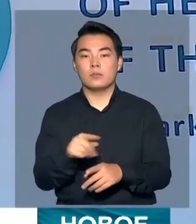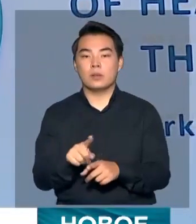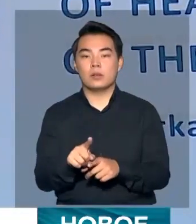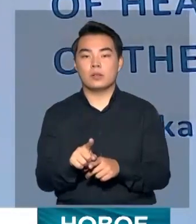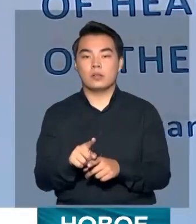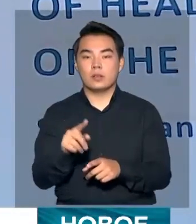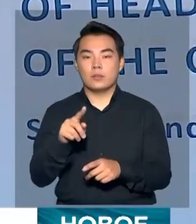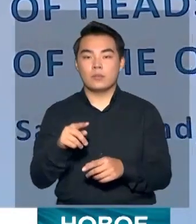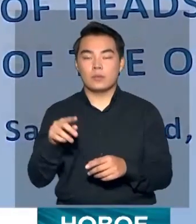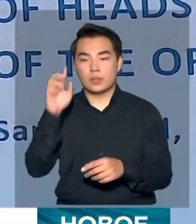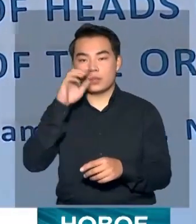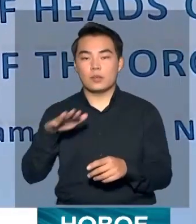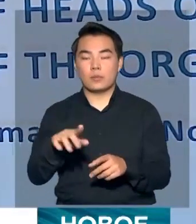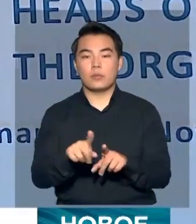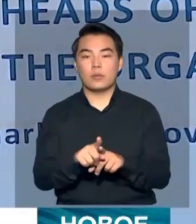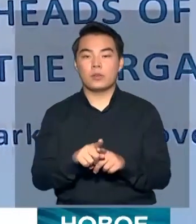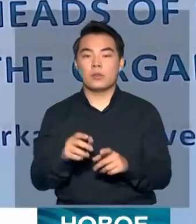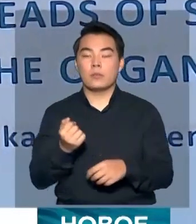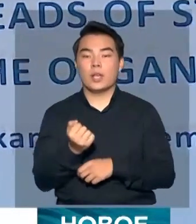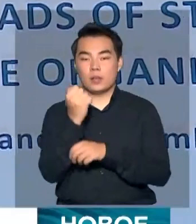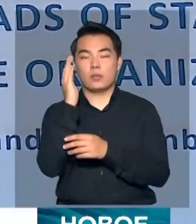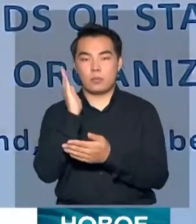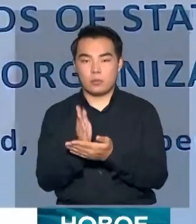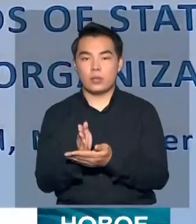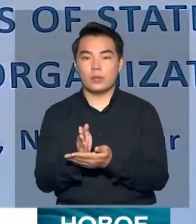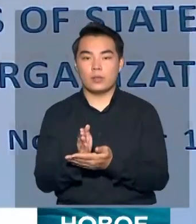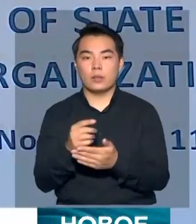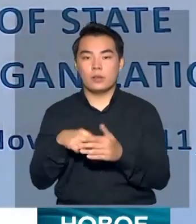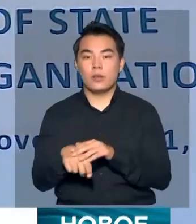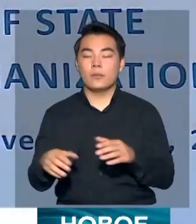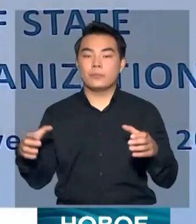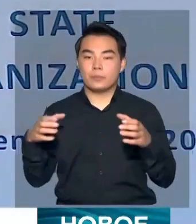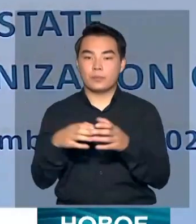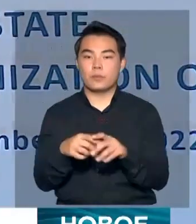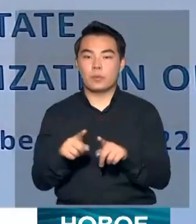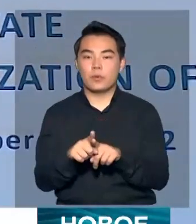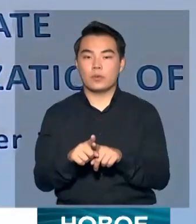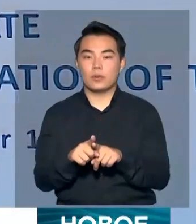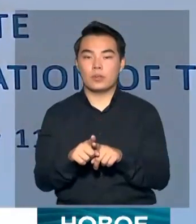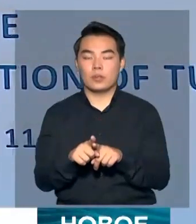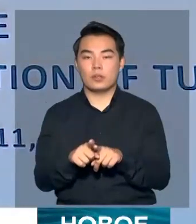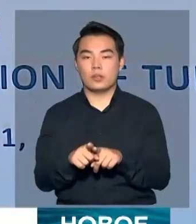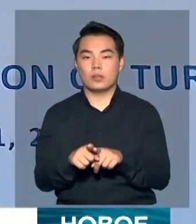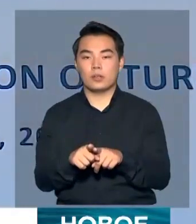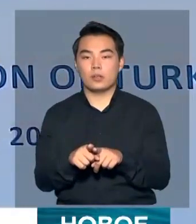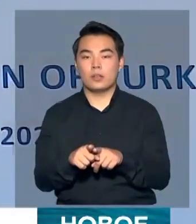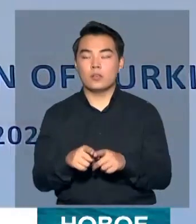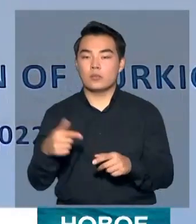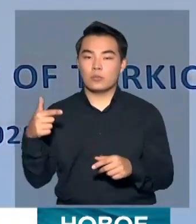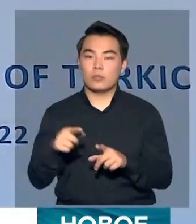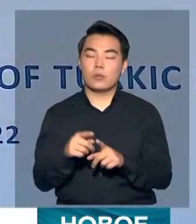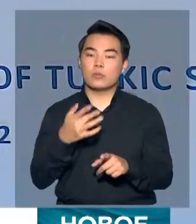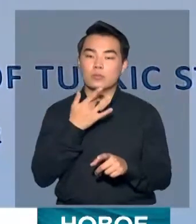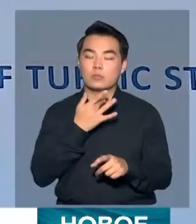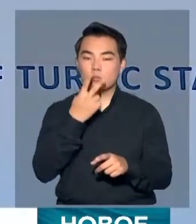территориялық тұтастығын бір жолата қолдайды. Және Біріккен ұлттар ұйымының уставын қатаң сақтауды